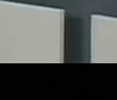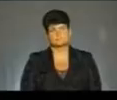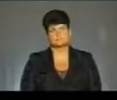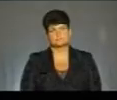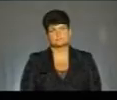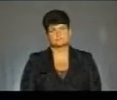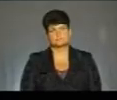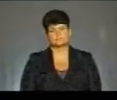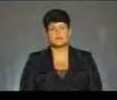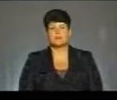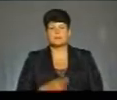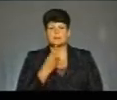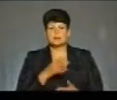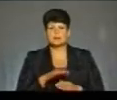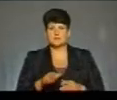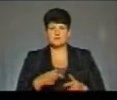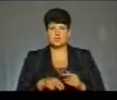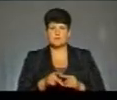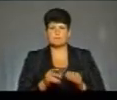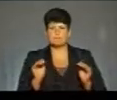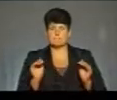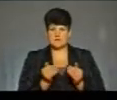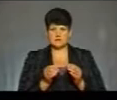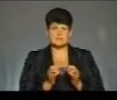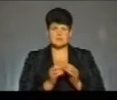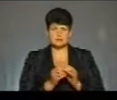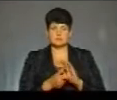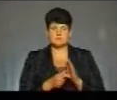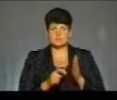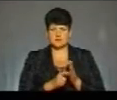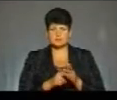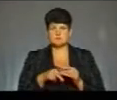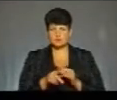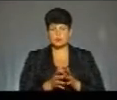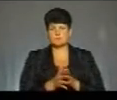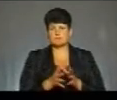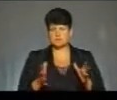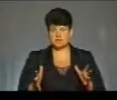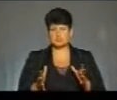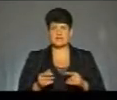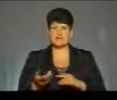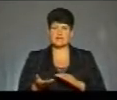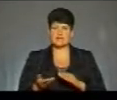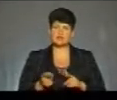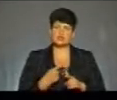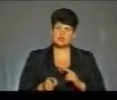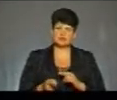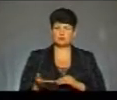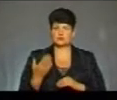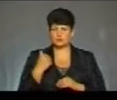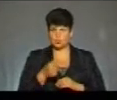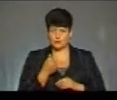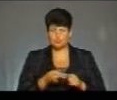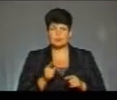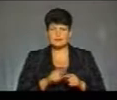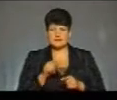пішло менше, але у 10 клас набагато більше учнів пішло, ніж минулого року. Це так звані